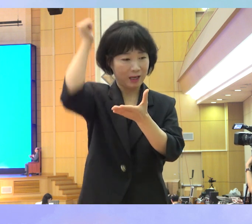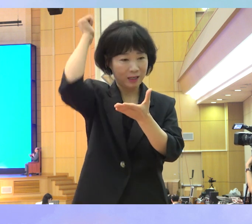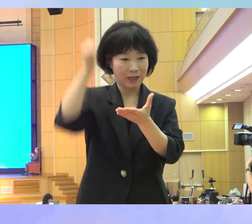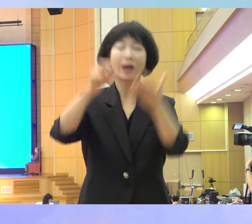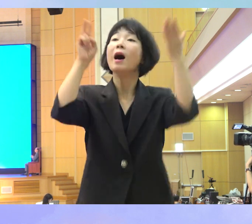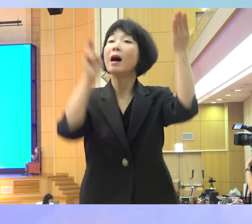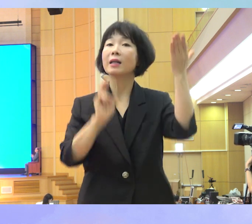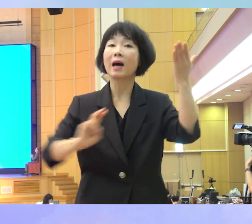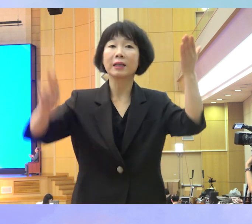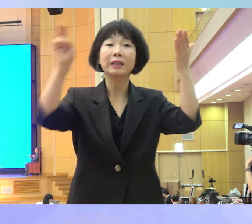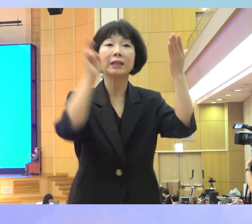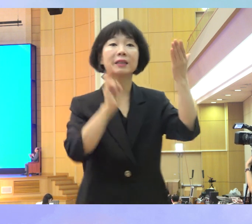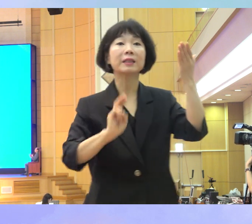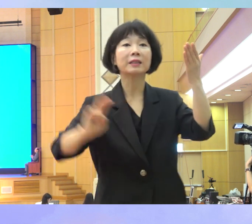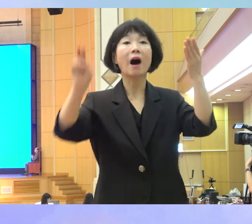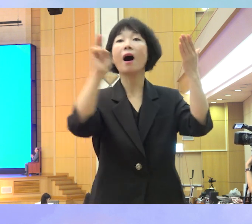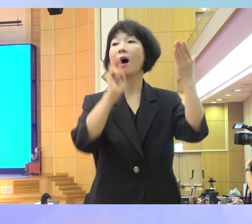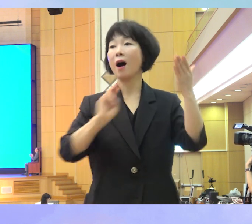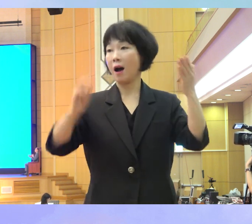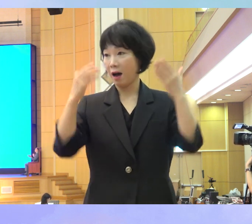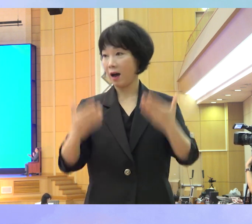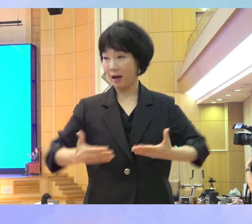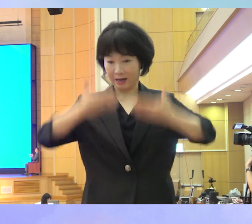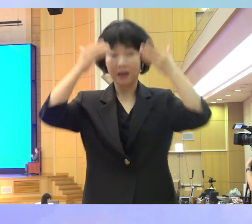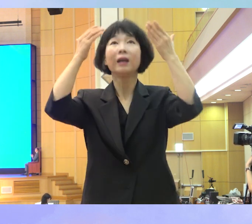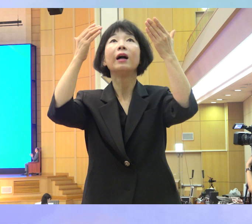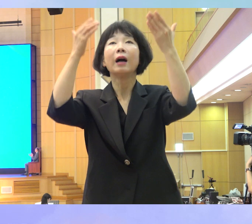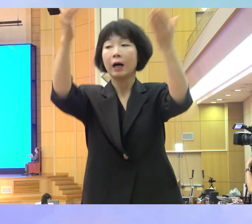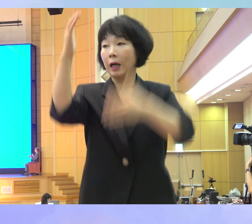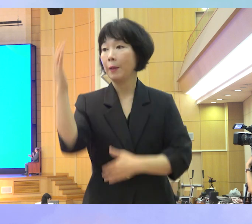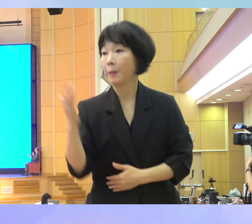주를 찬양하나이다.